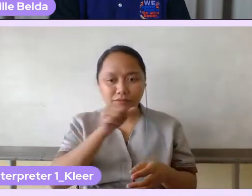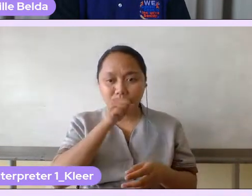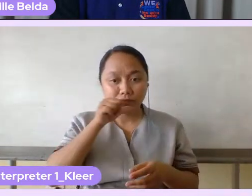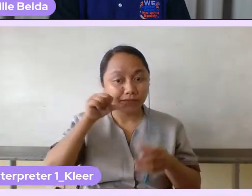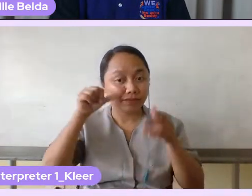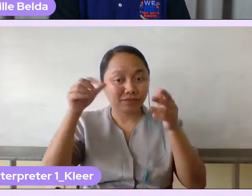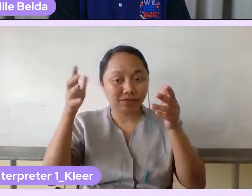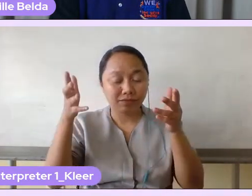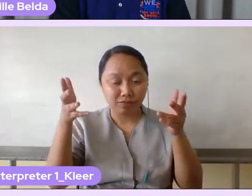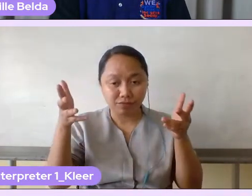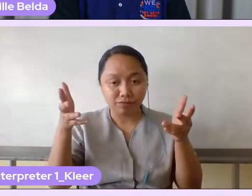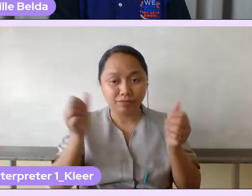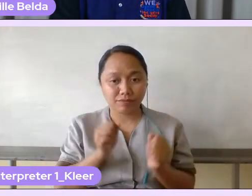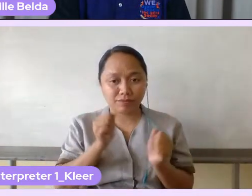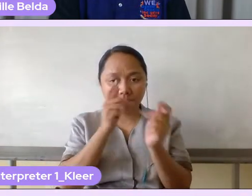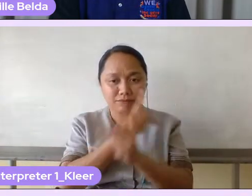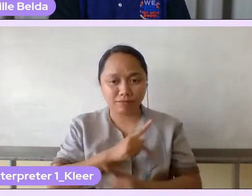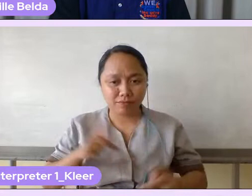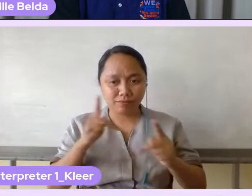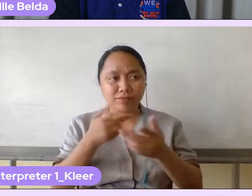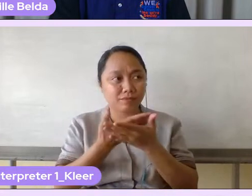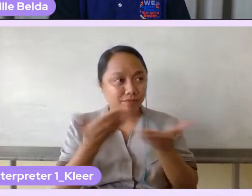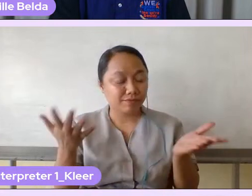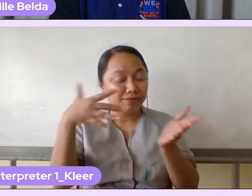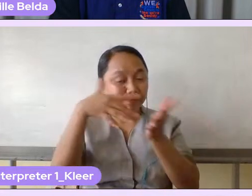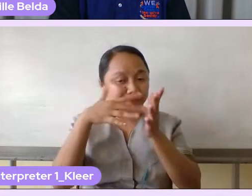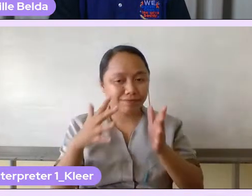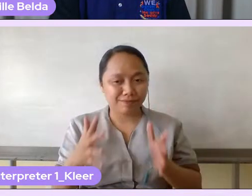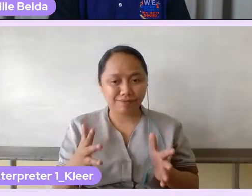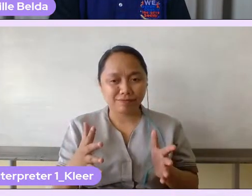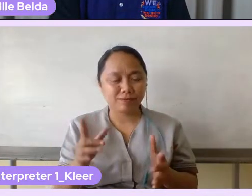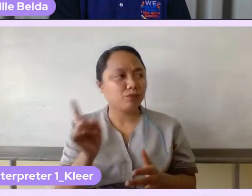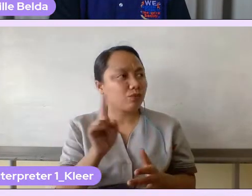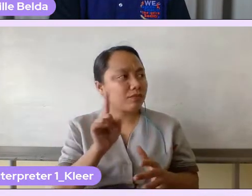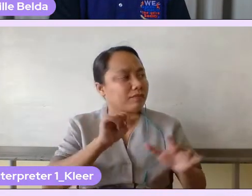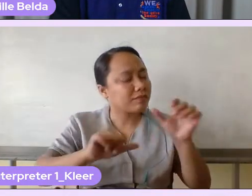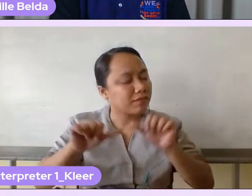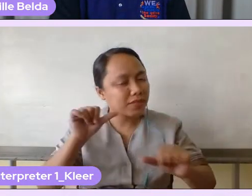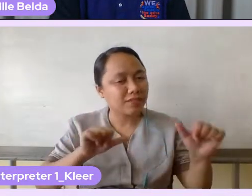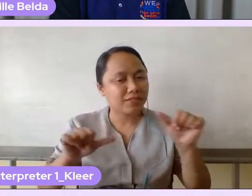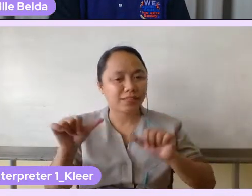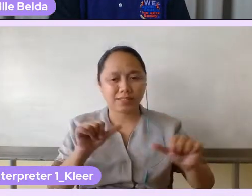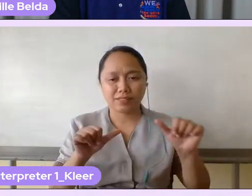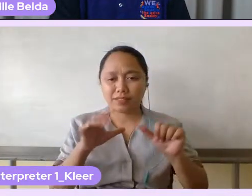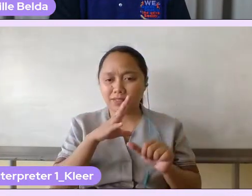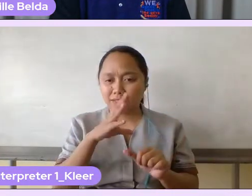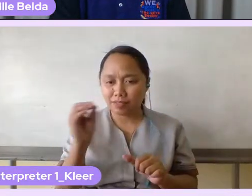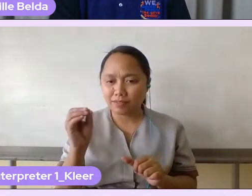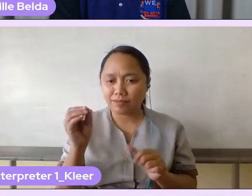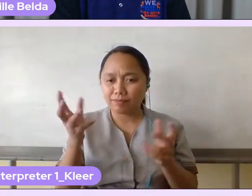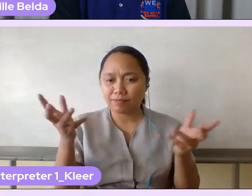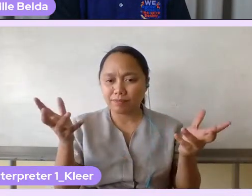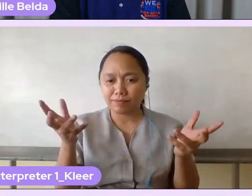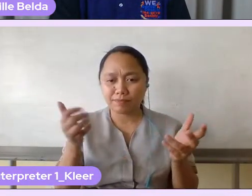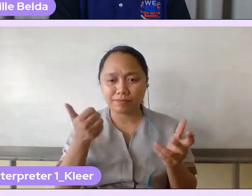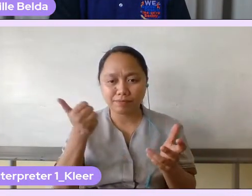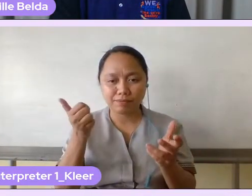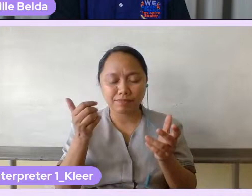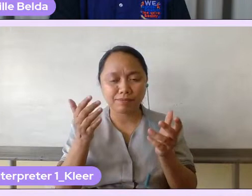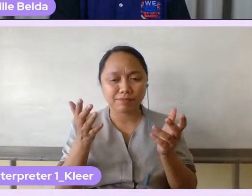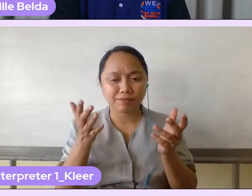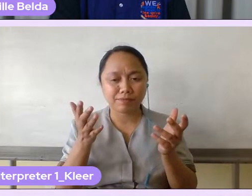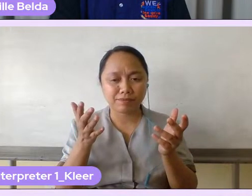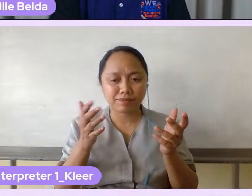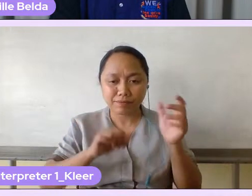mas ma-appreciate ng kanilang students yung kanilang mga activities and real world activities